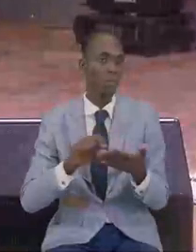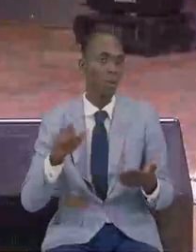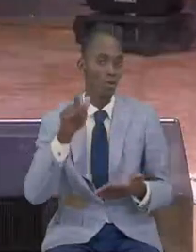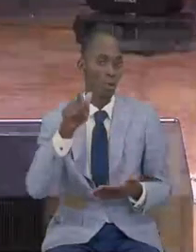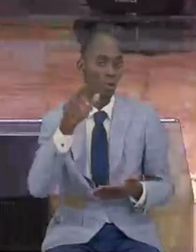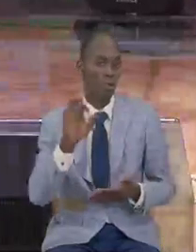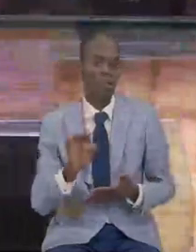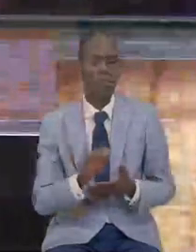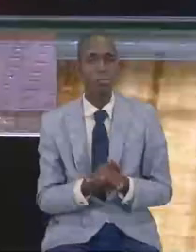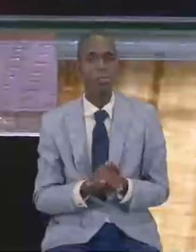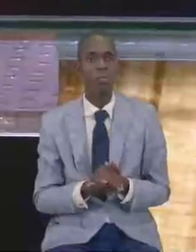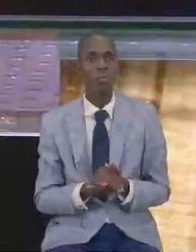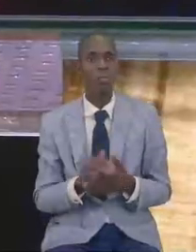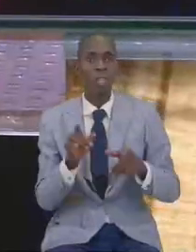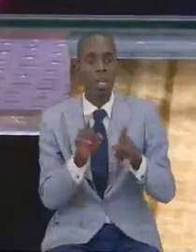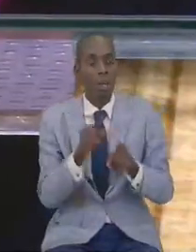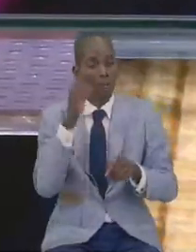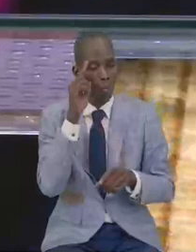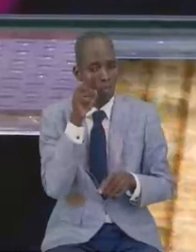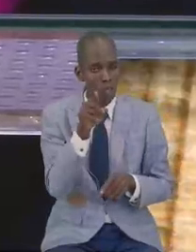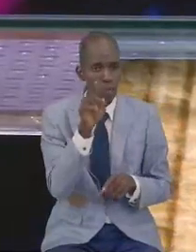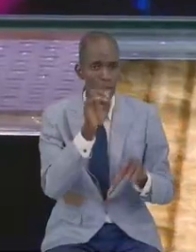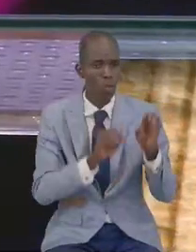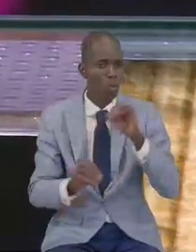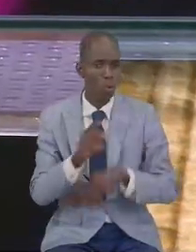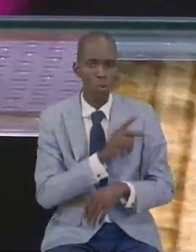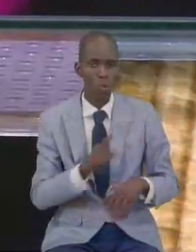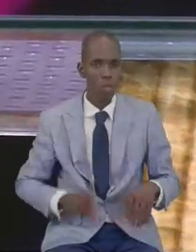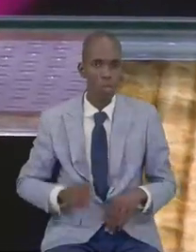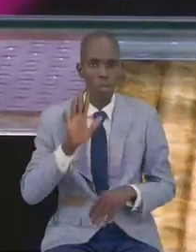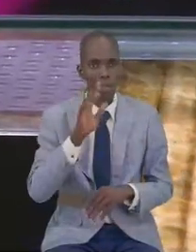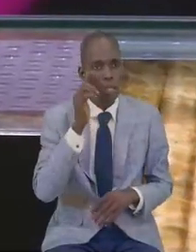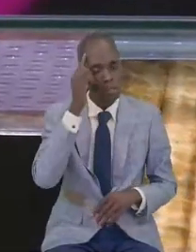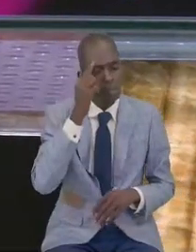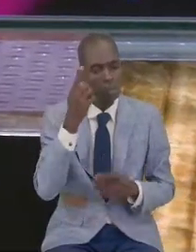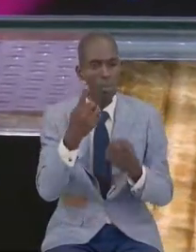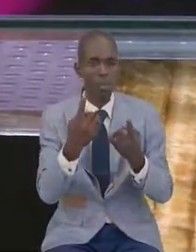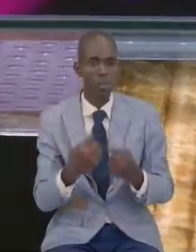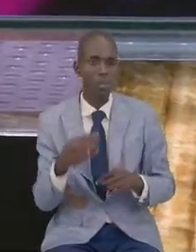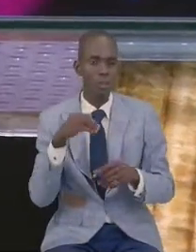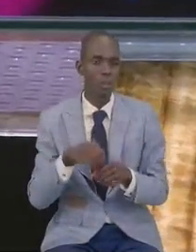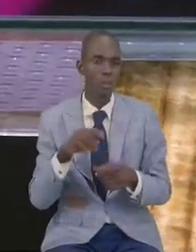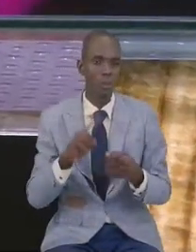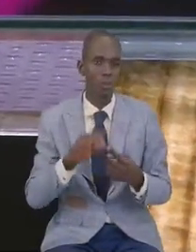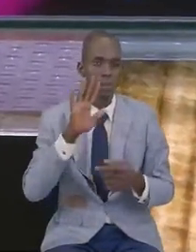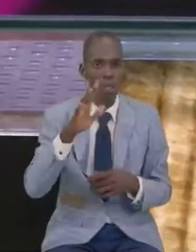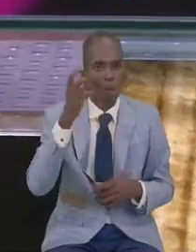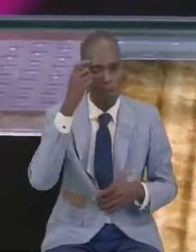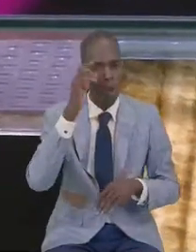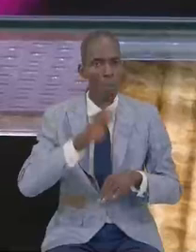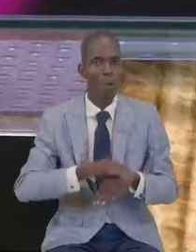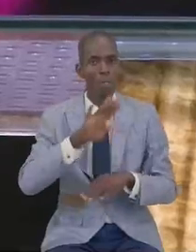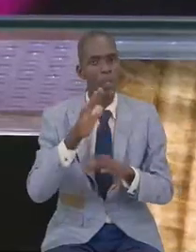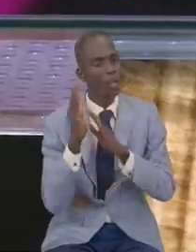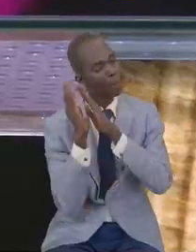verset 29 dit, sur ta couche au roi, il t'est montré des pensées